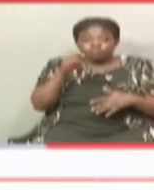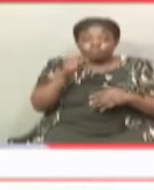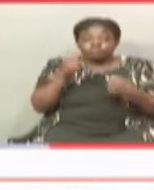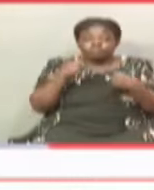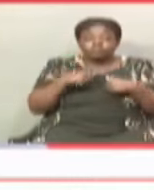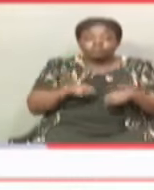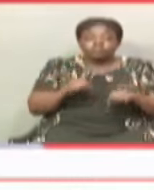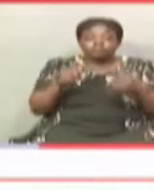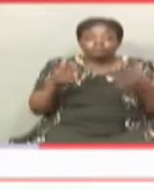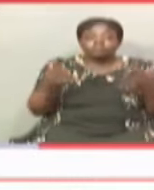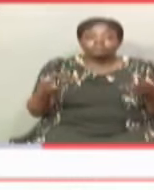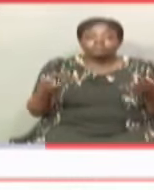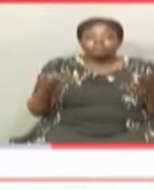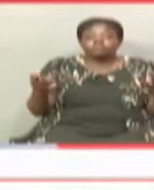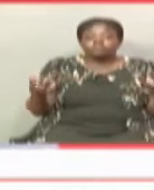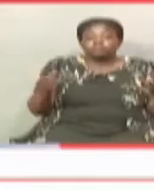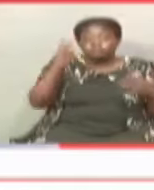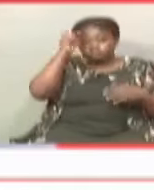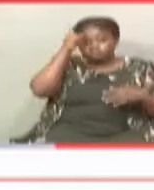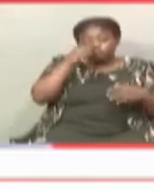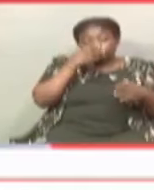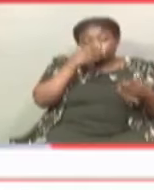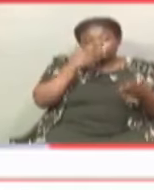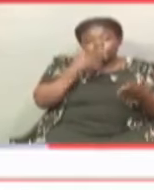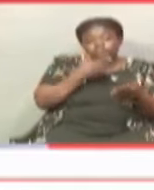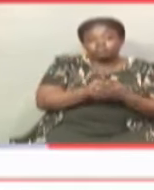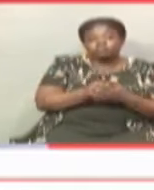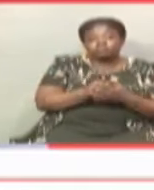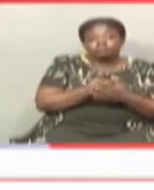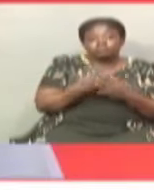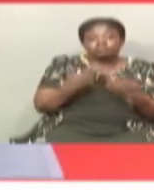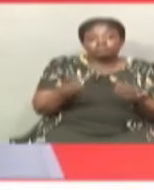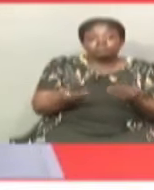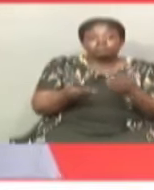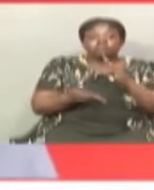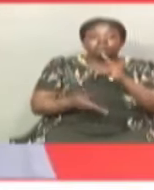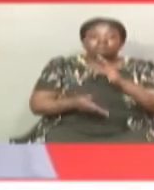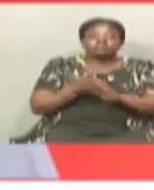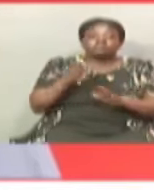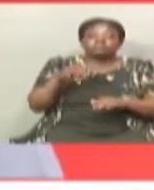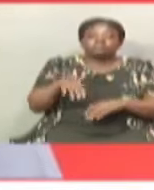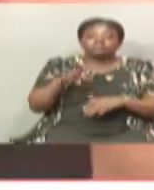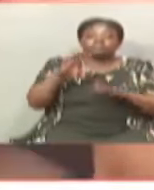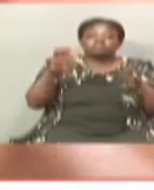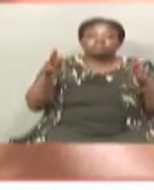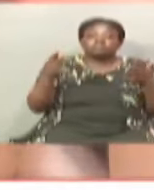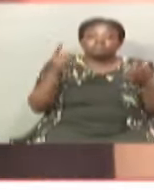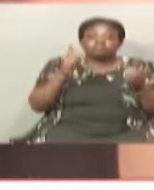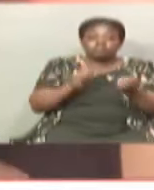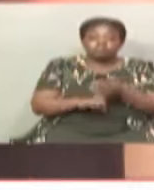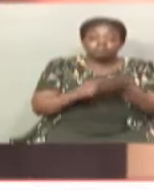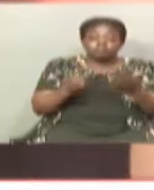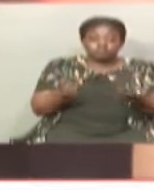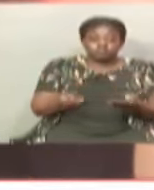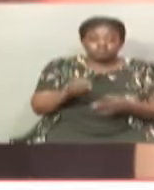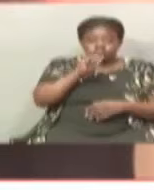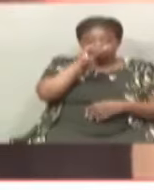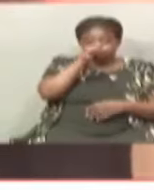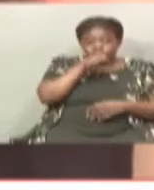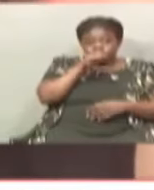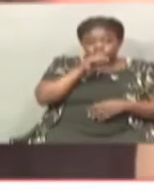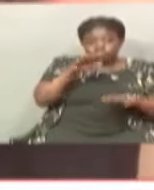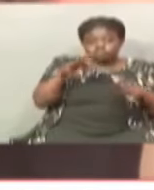ejja kunteerako ennyama. Embuzi ennungi eyanguwa okukula ngenda gifuna ntya. Embizi eno ogirunda